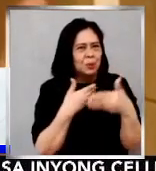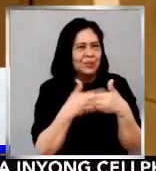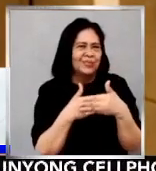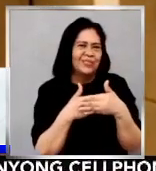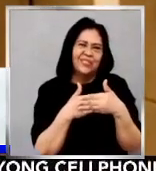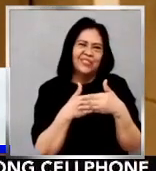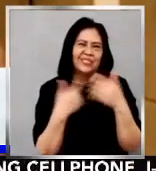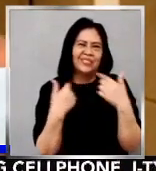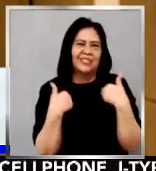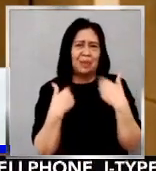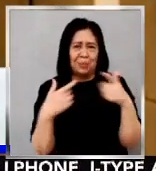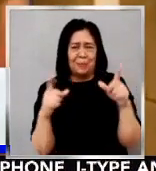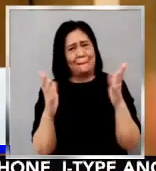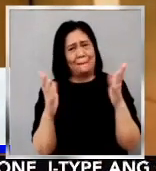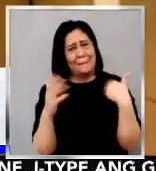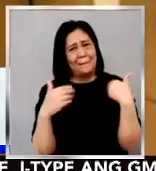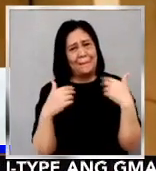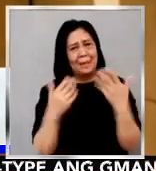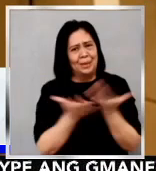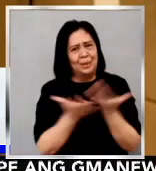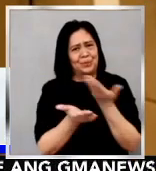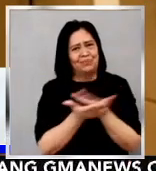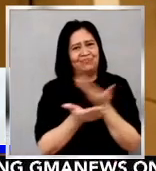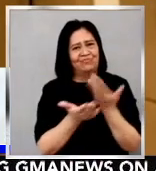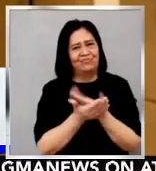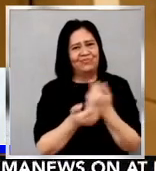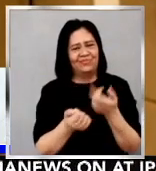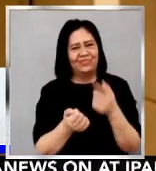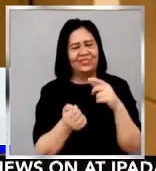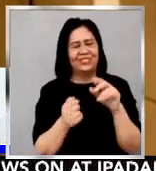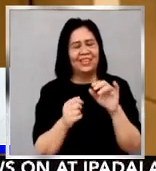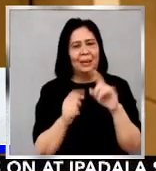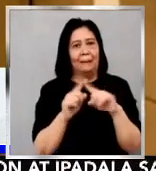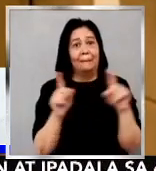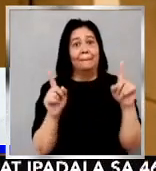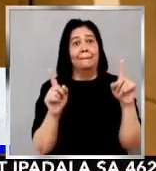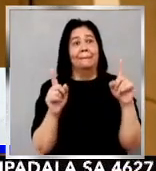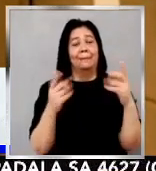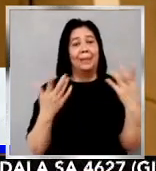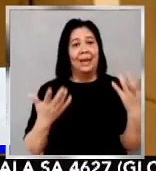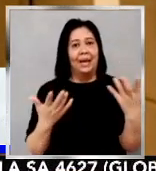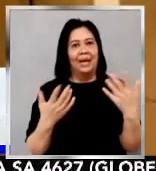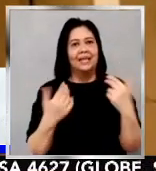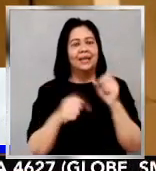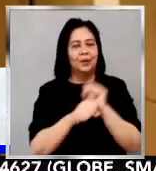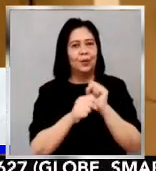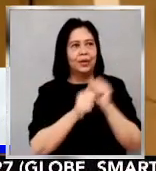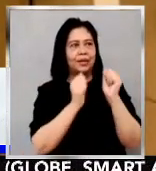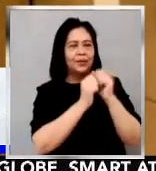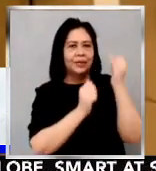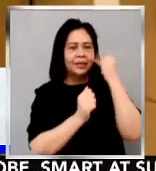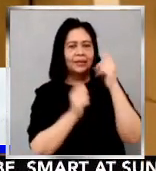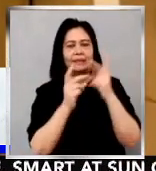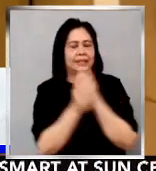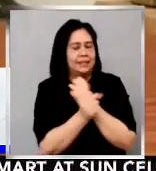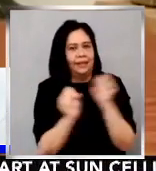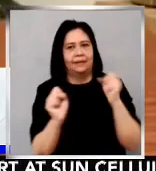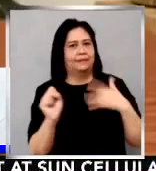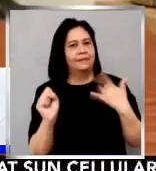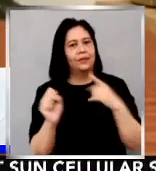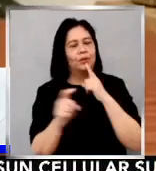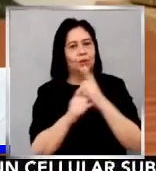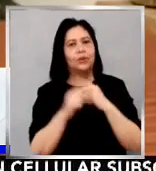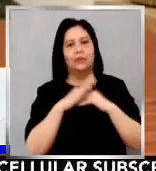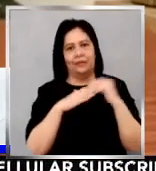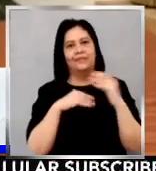medyo bago sa akin, Tito Lars. Pero working with him was very safe. I was really comfortable around him.